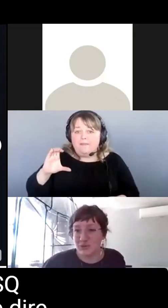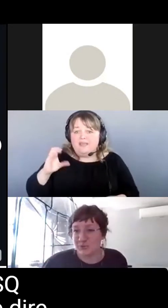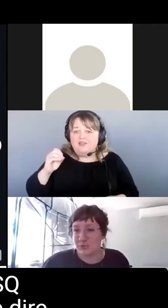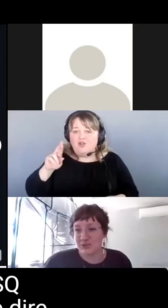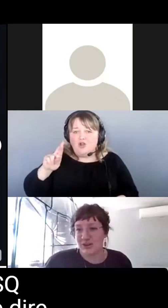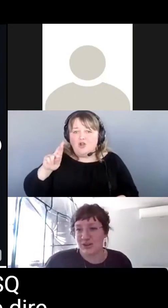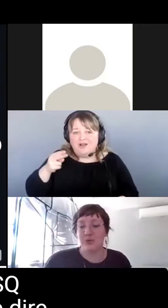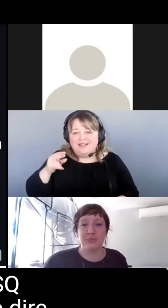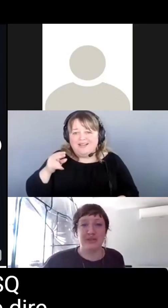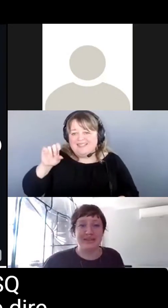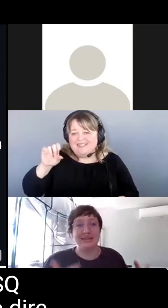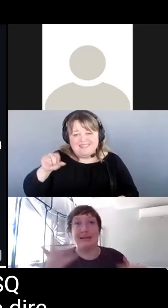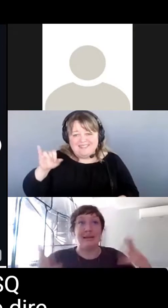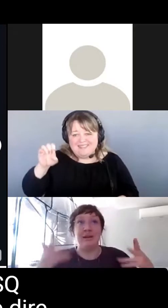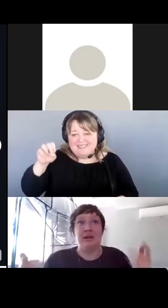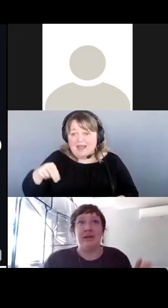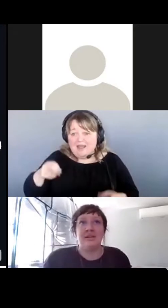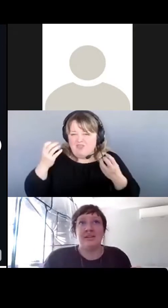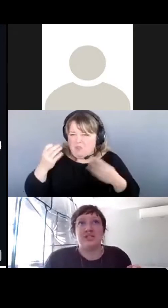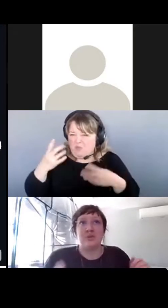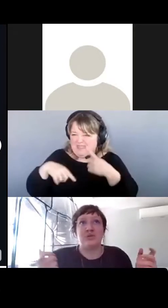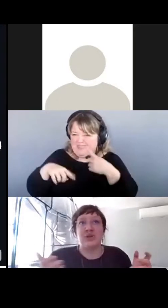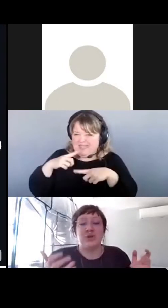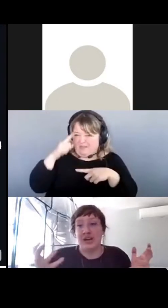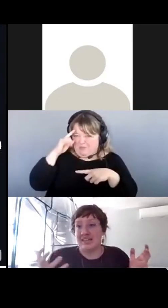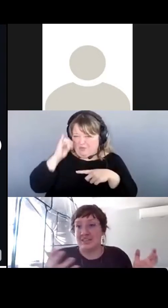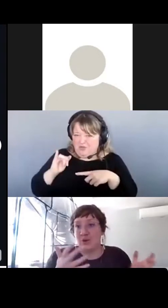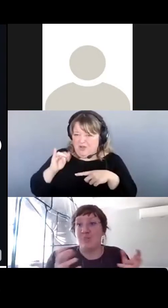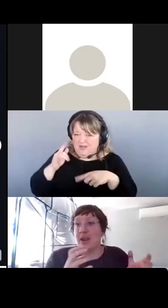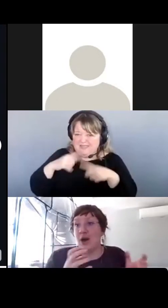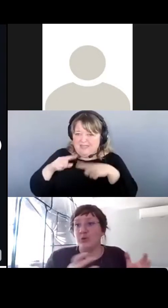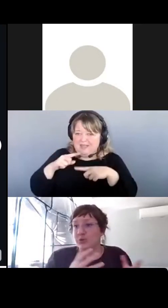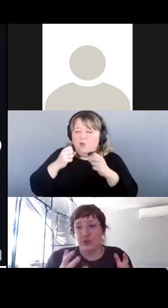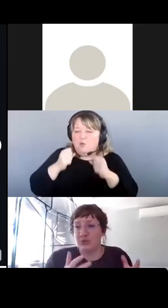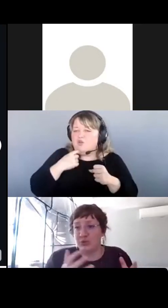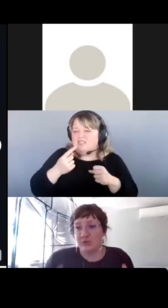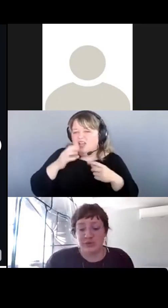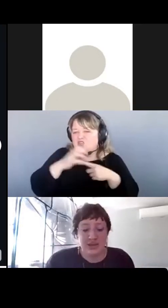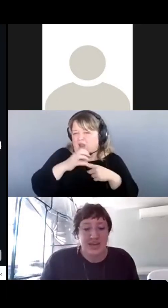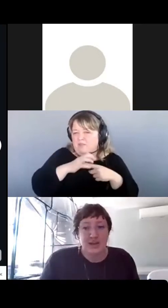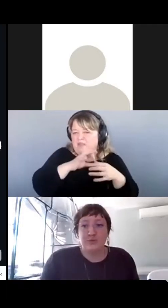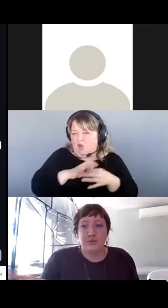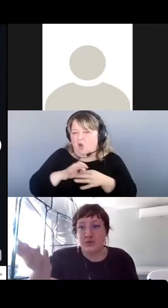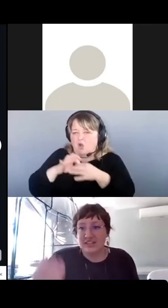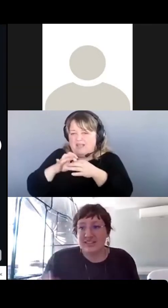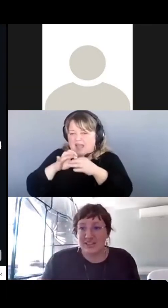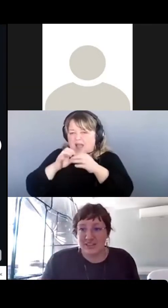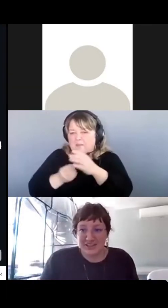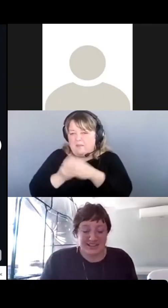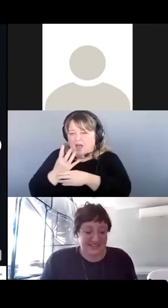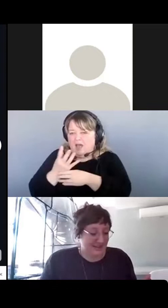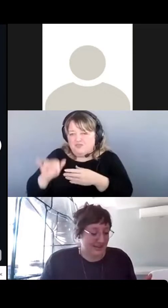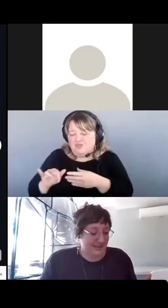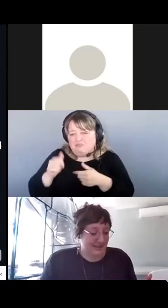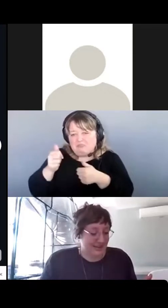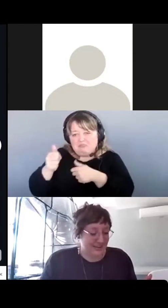en LSQ pour ça, hein, on pourrait peut-être dire champignon, relation, plante ou quelque chose comme ça. Je vous laisse